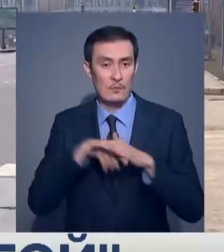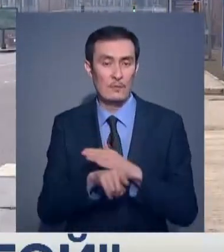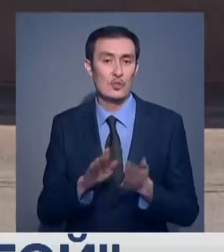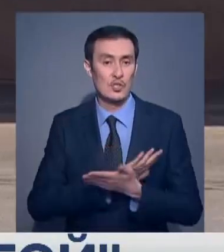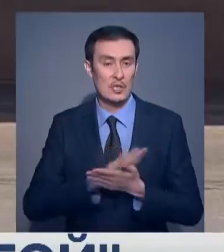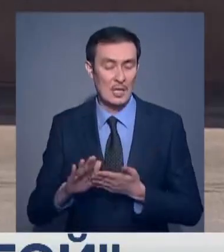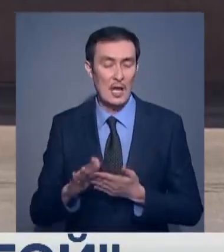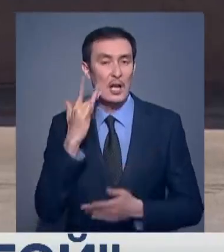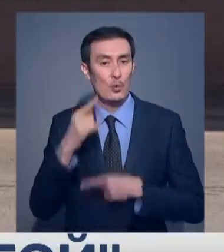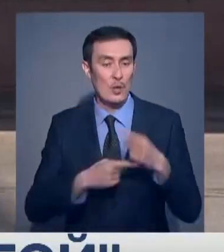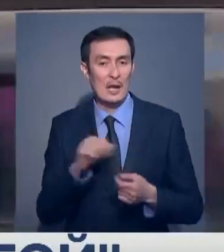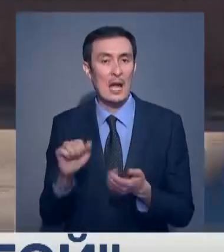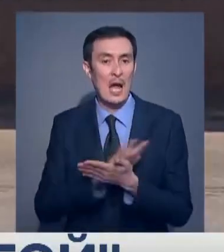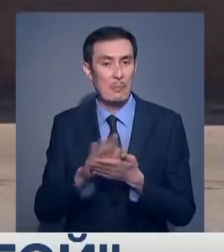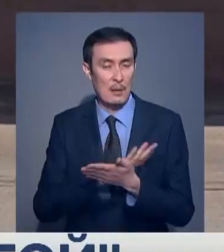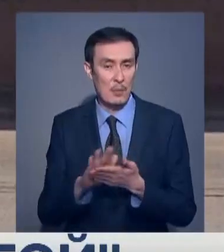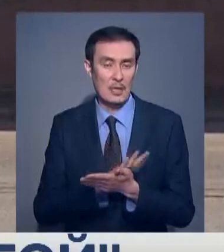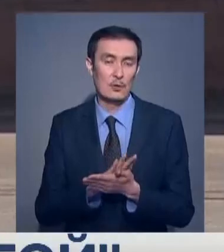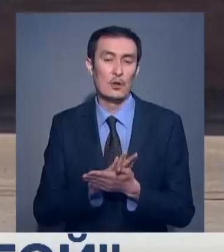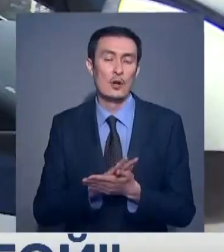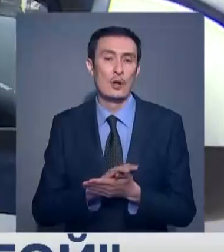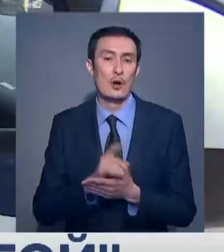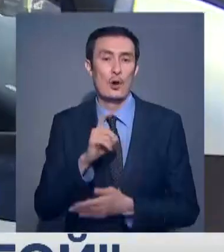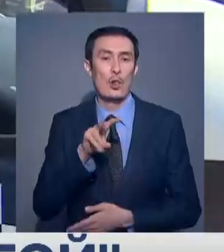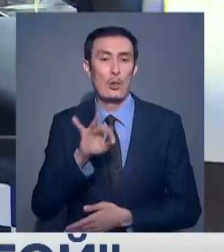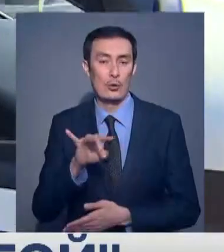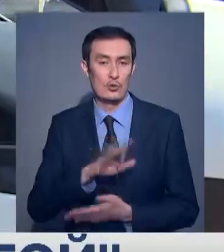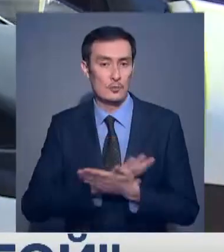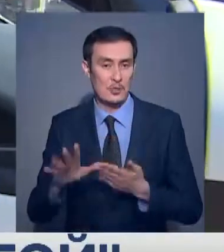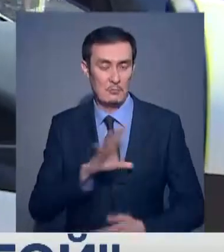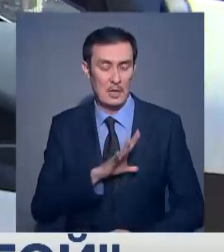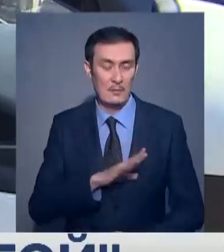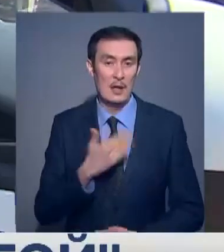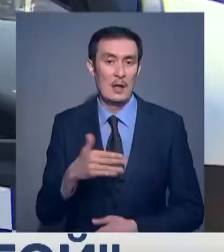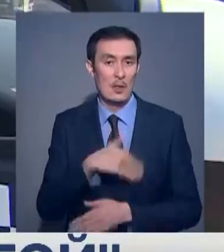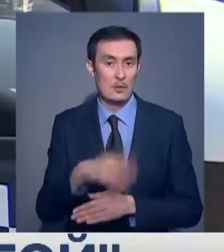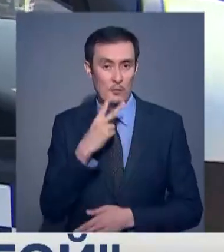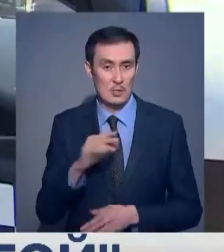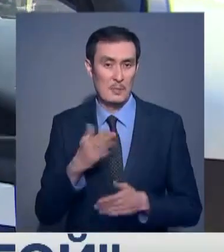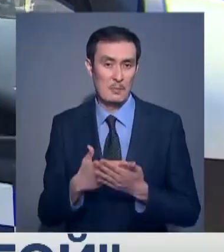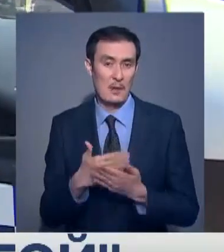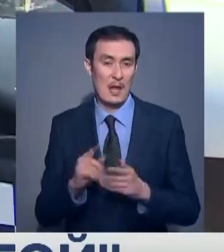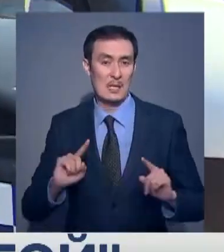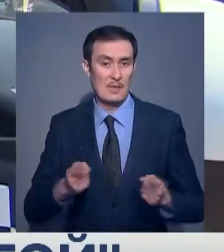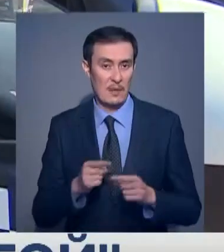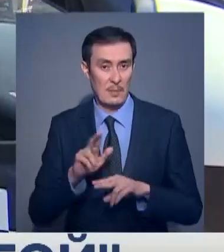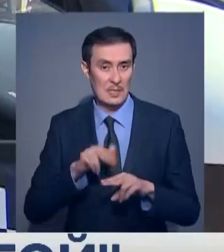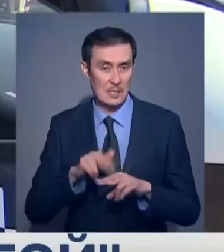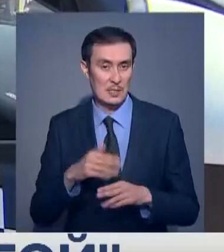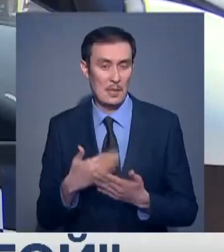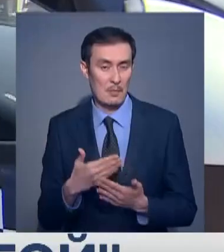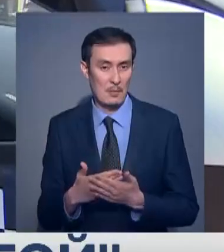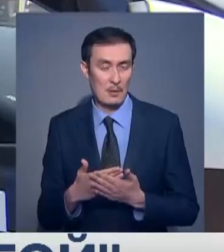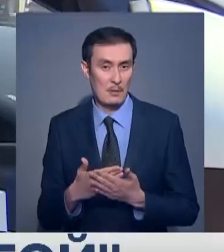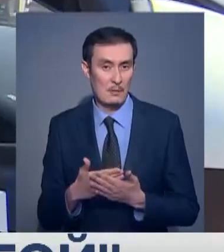чистоте. Их регулярно обрабатывают раствором хлора. На улице вы можете, да, человека забирать? Или только по телефону заказы